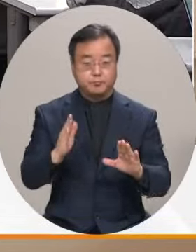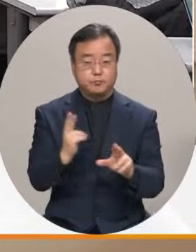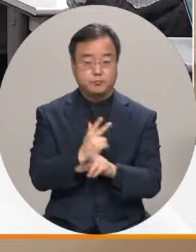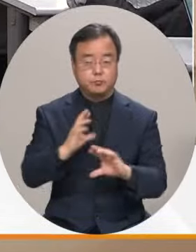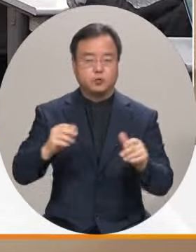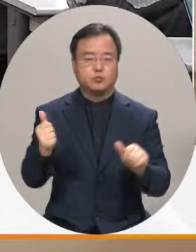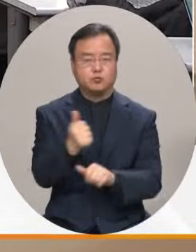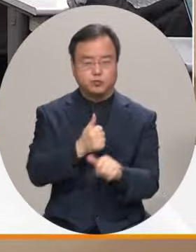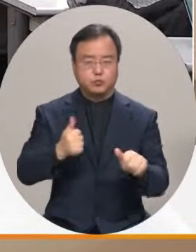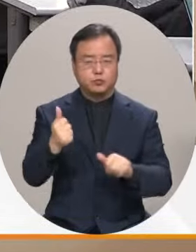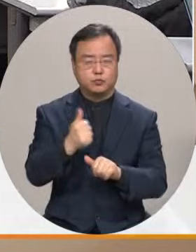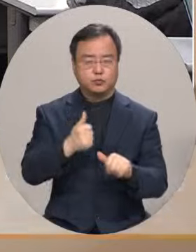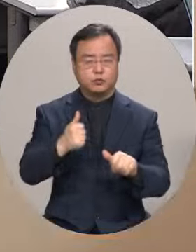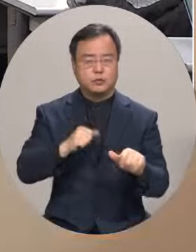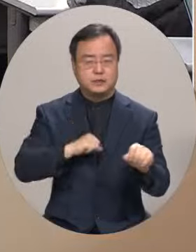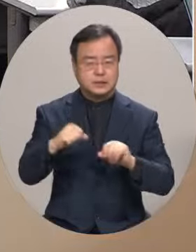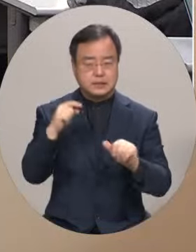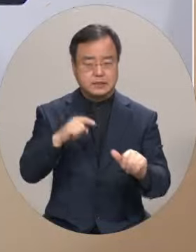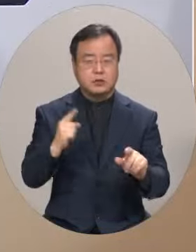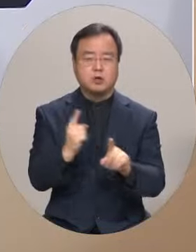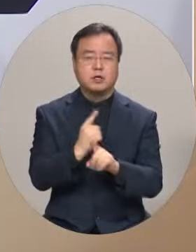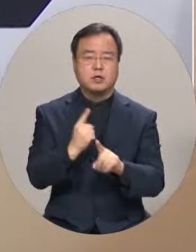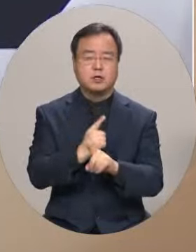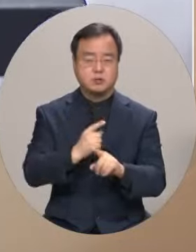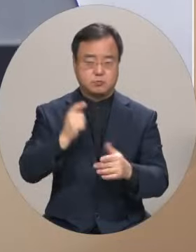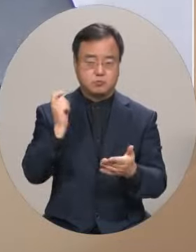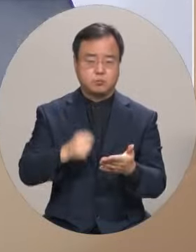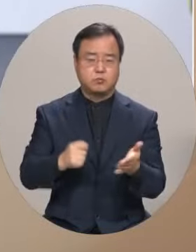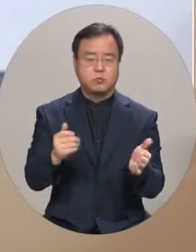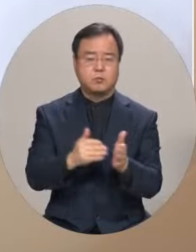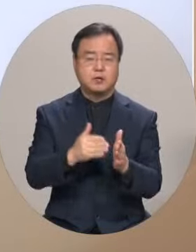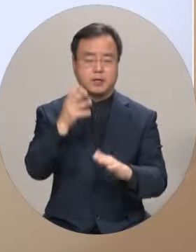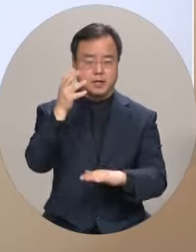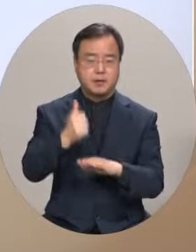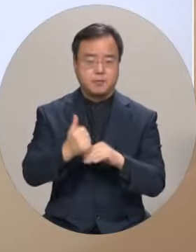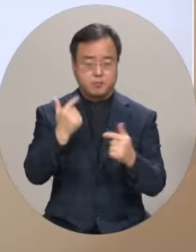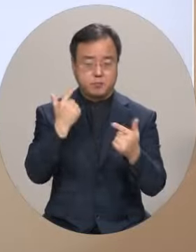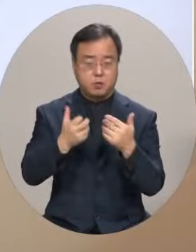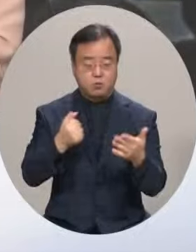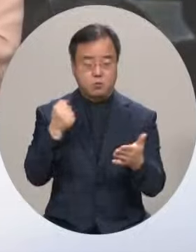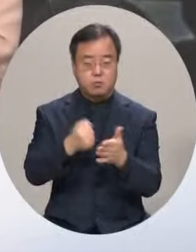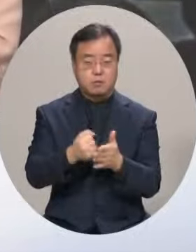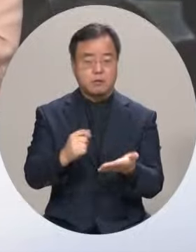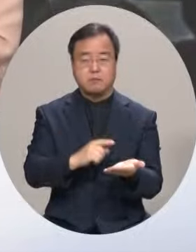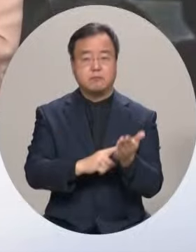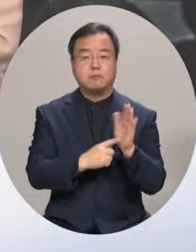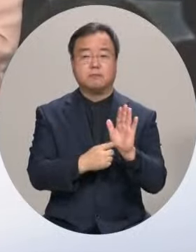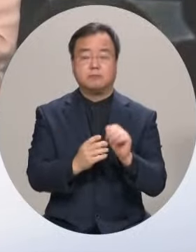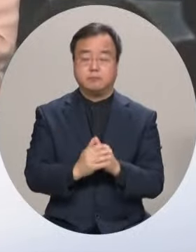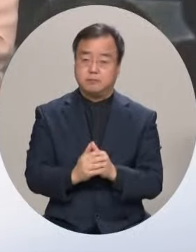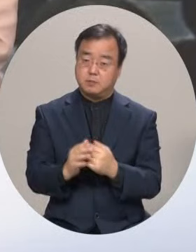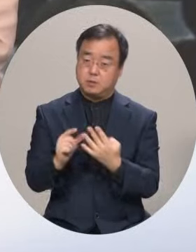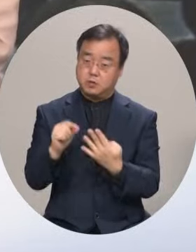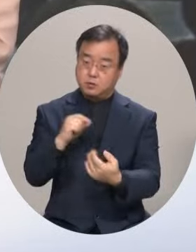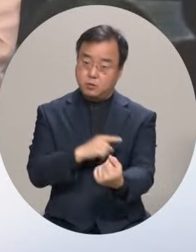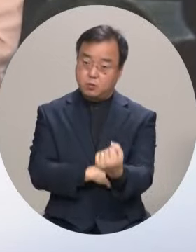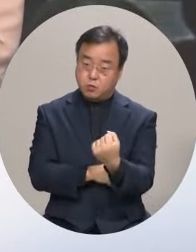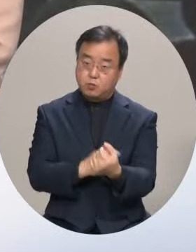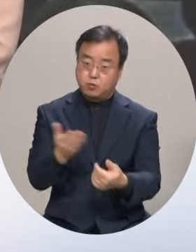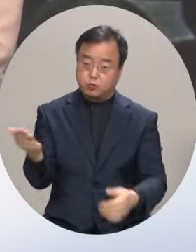시행령 개정안이 통과하면서 최종적으로 확정이 됐습니다네 선택권을 보장하겠다는